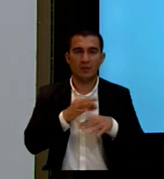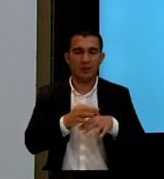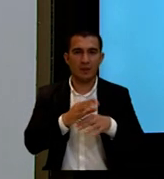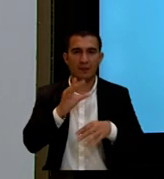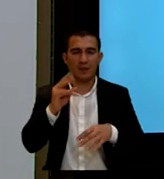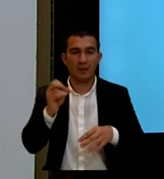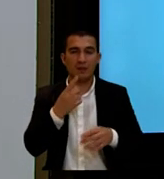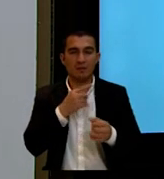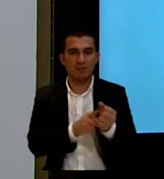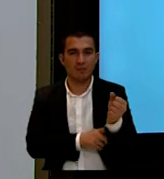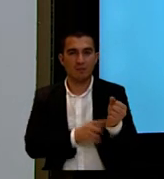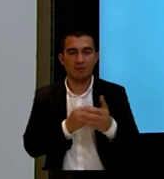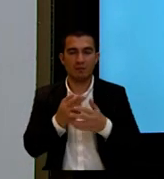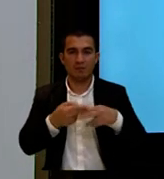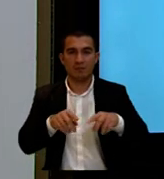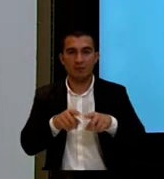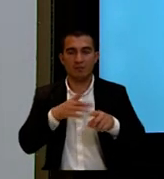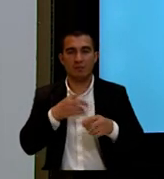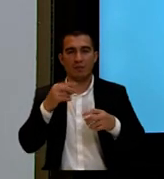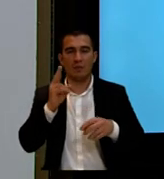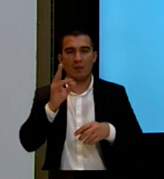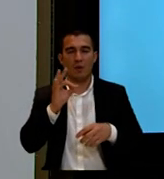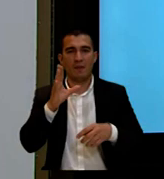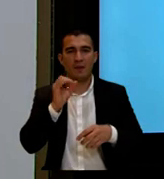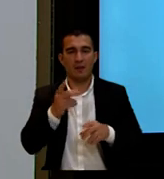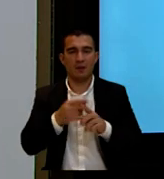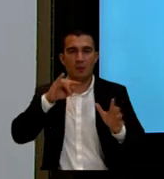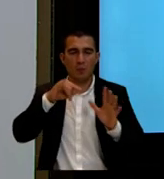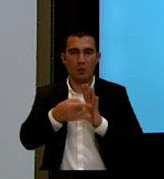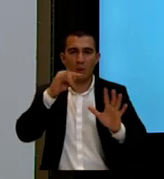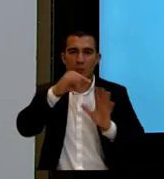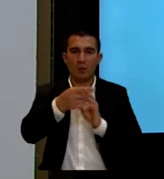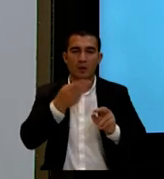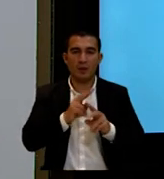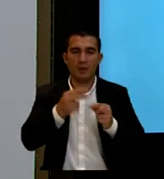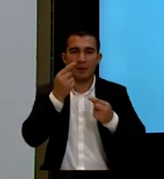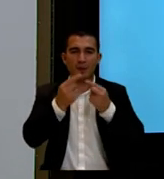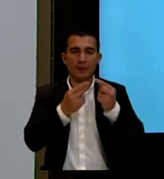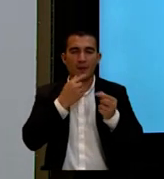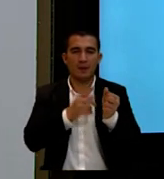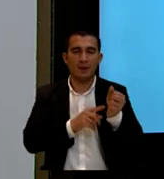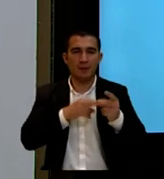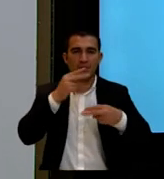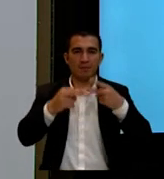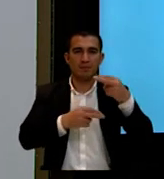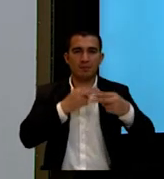orqali esa kovak venalarga quyiladi. Bu kichik qon aylanish doirasi